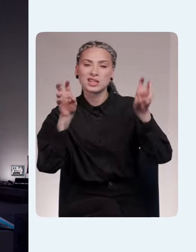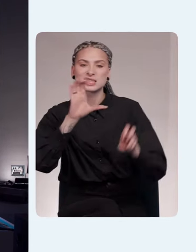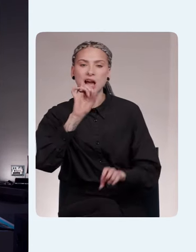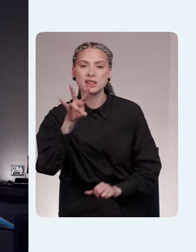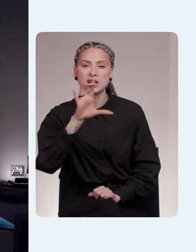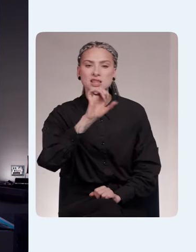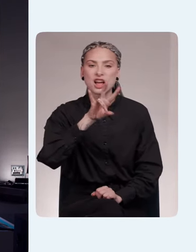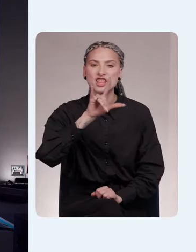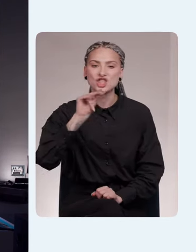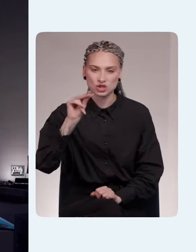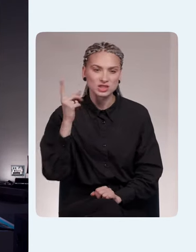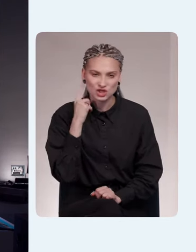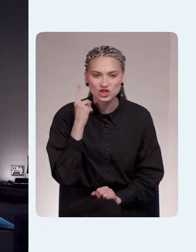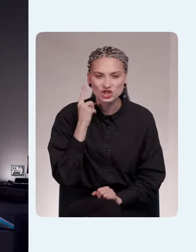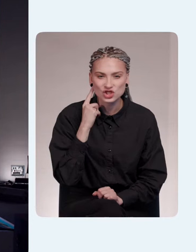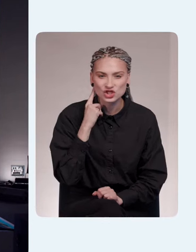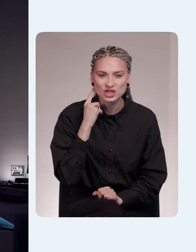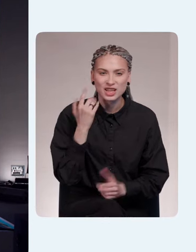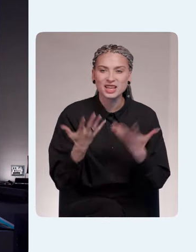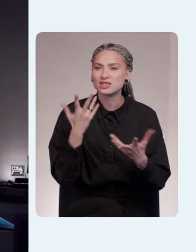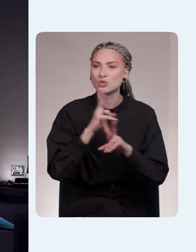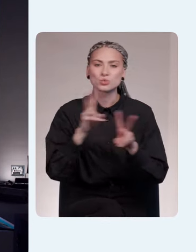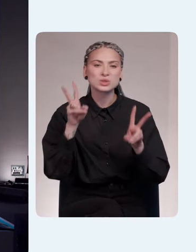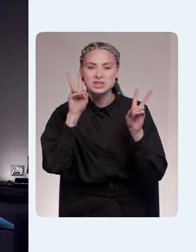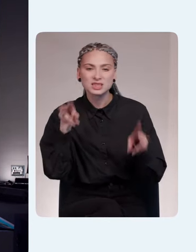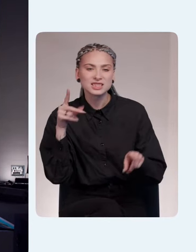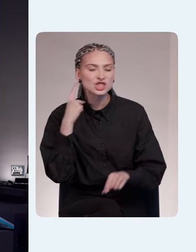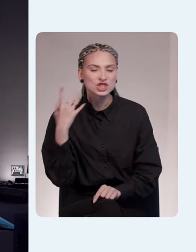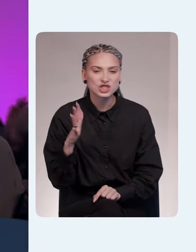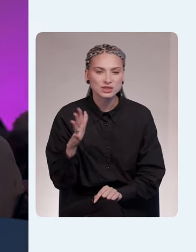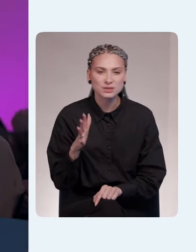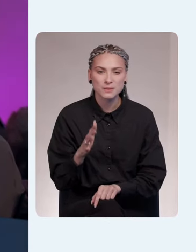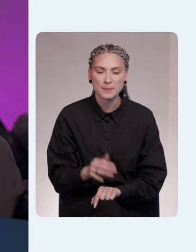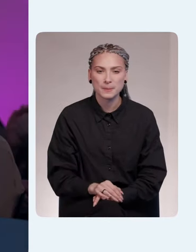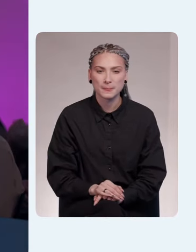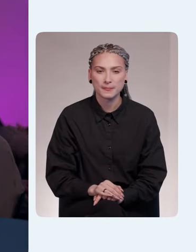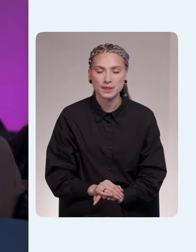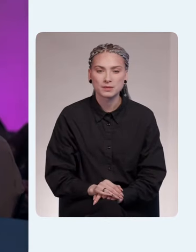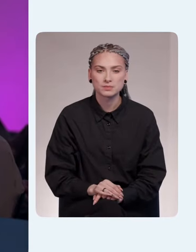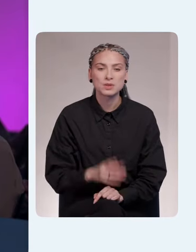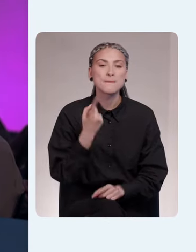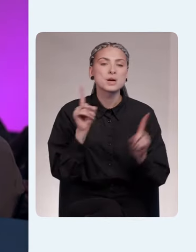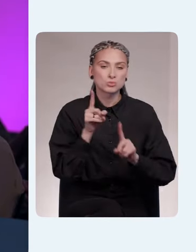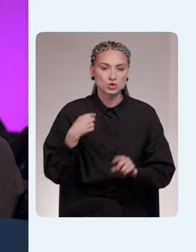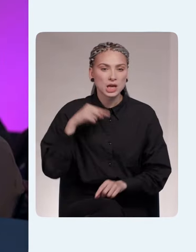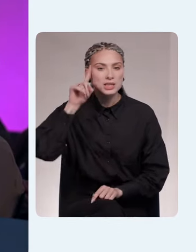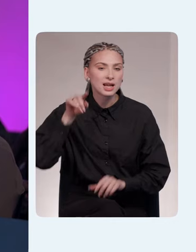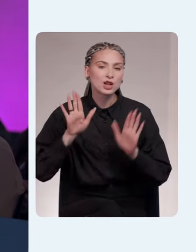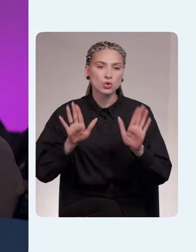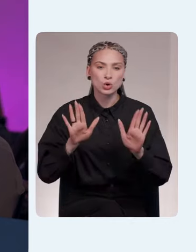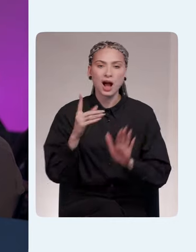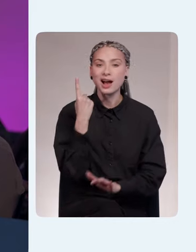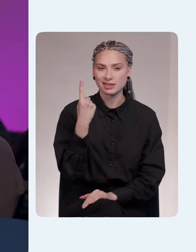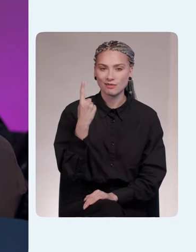Саныч? Слышали? Если вдруг кто-нибудь слышал. Супер, если... Потому что я знаю только